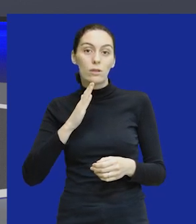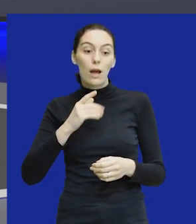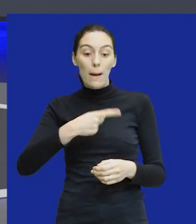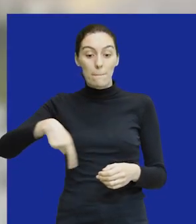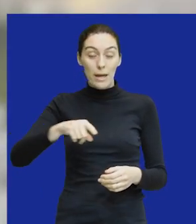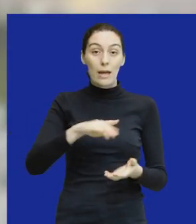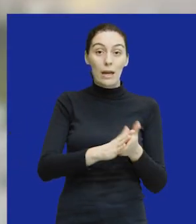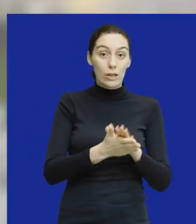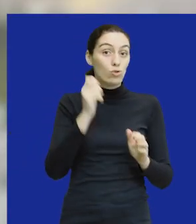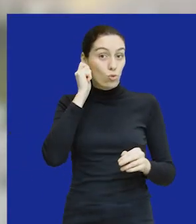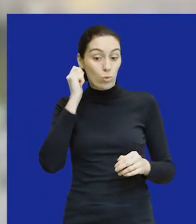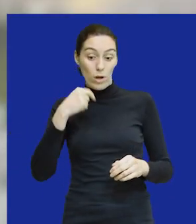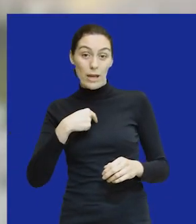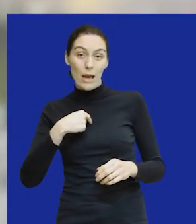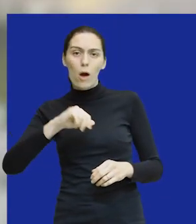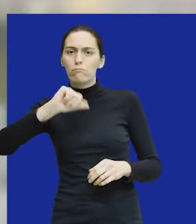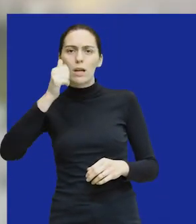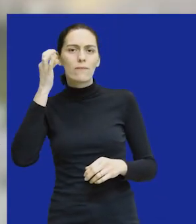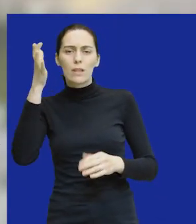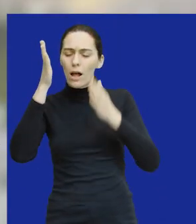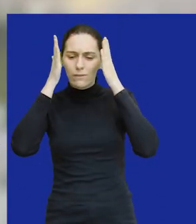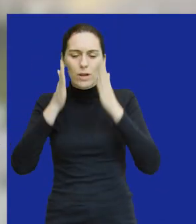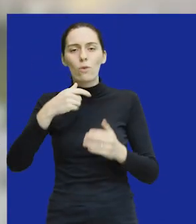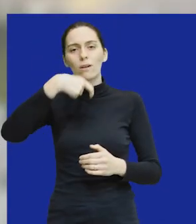Boga da će sve izaći na dobro.